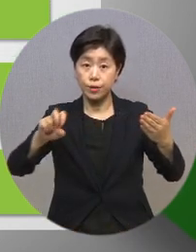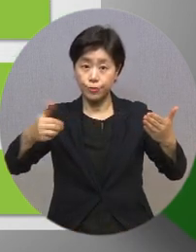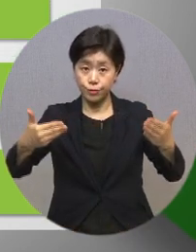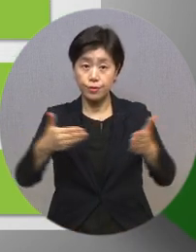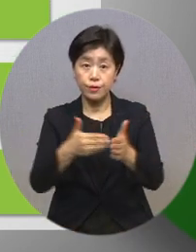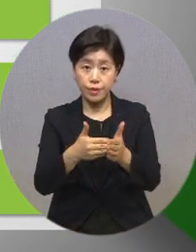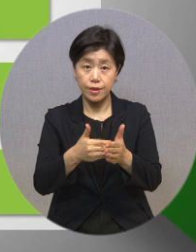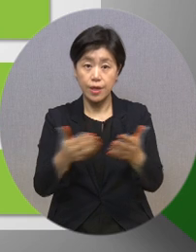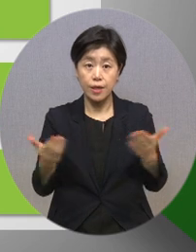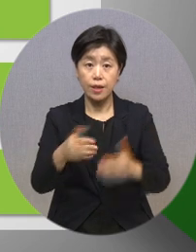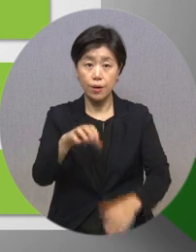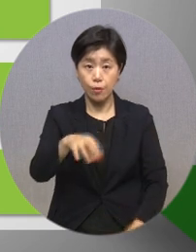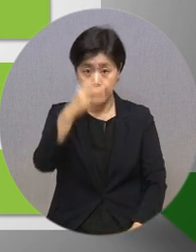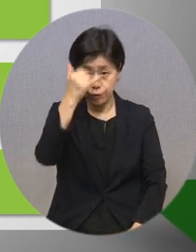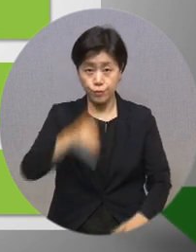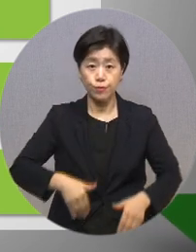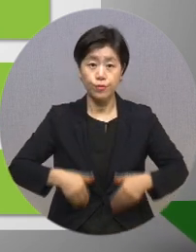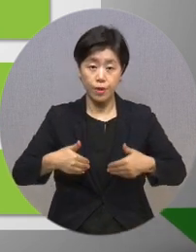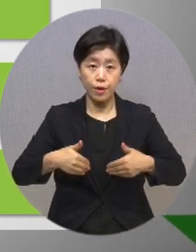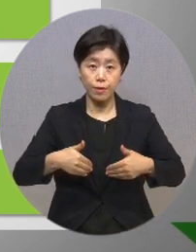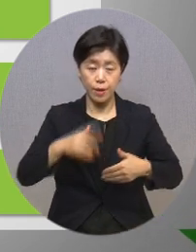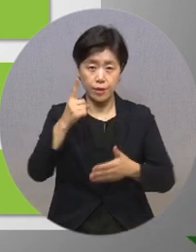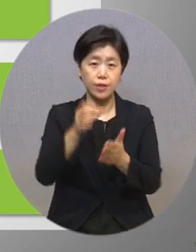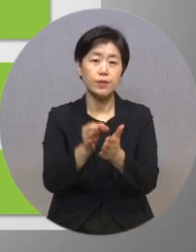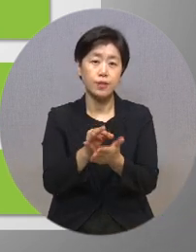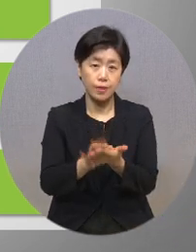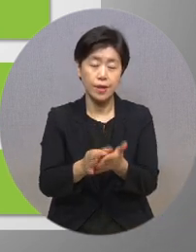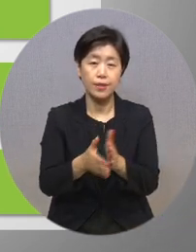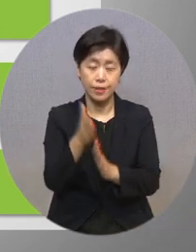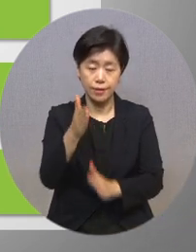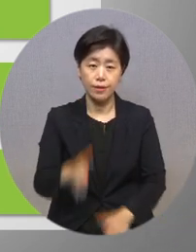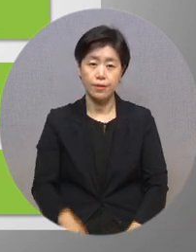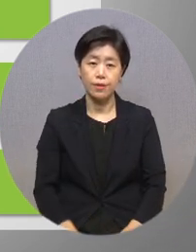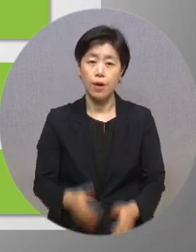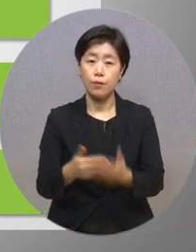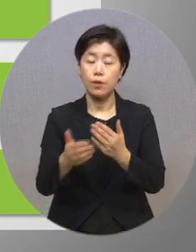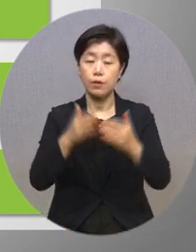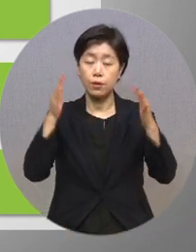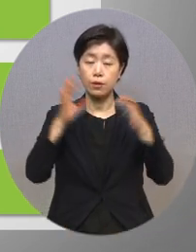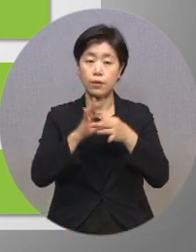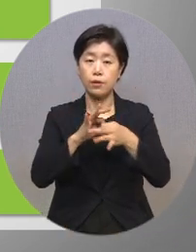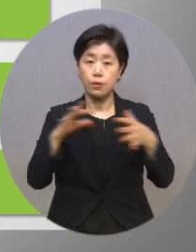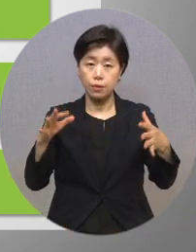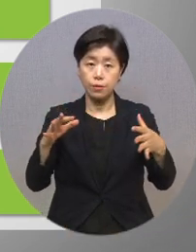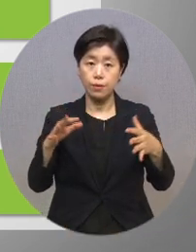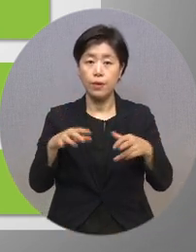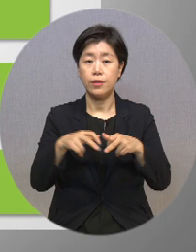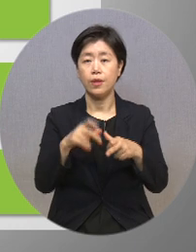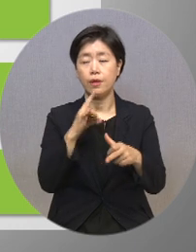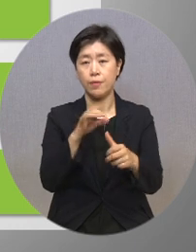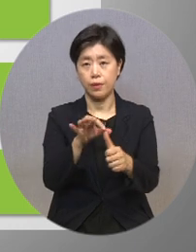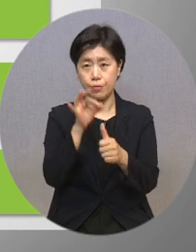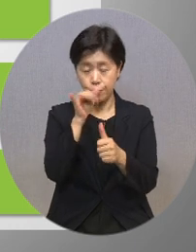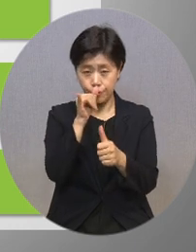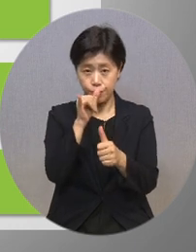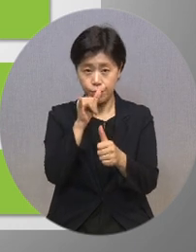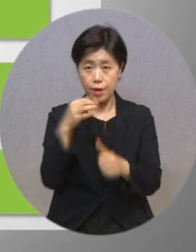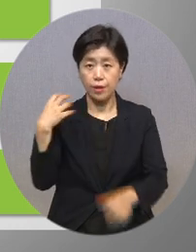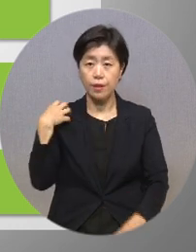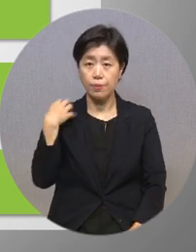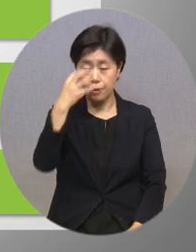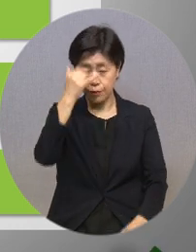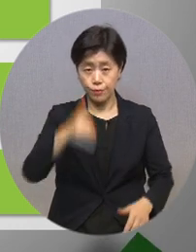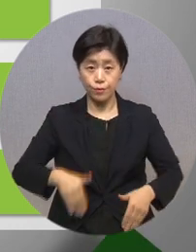충남 천안시입니다. 경력과 학력은 무관하며 장애인만 채용합니다. 담당지사는 충남지사입니다.